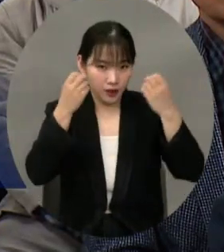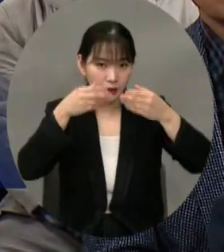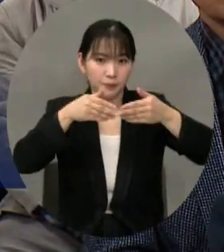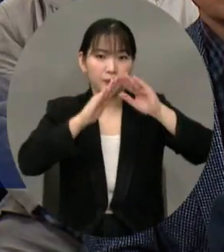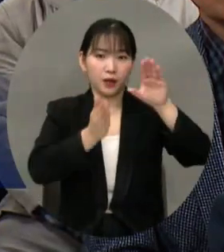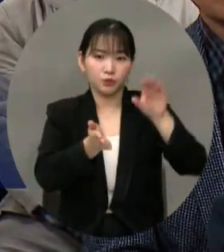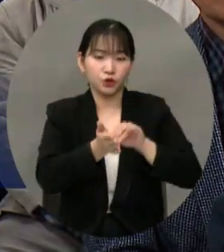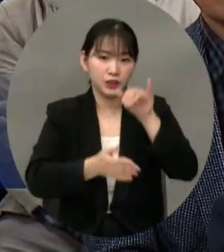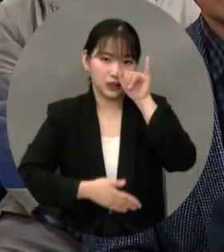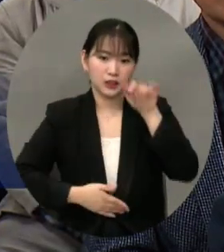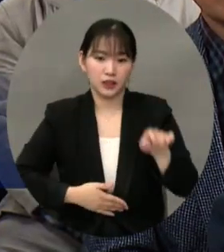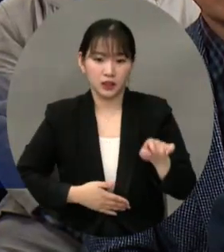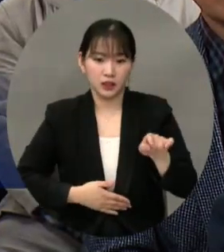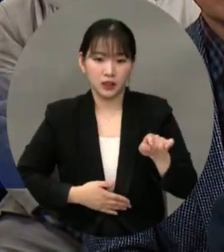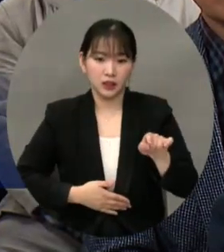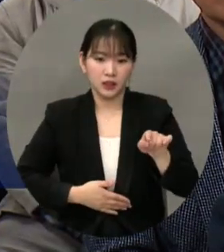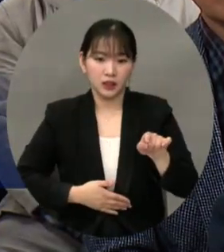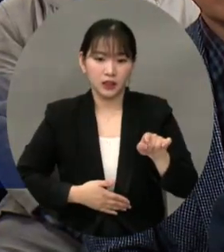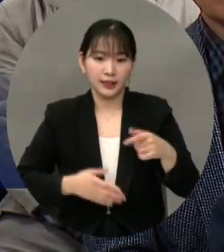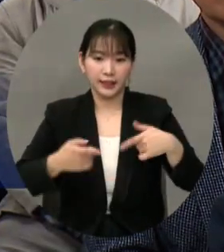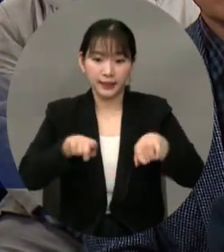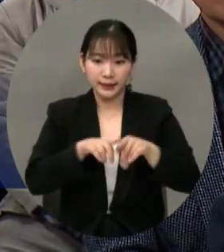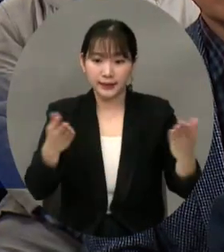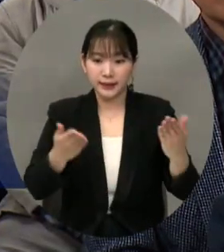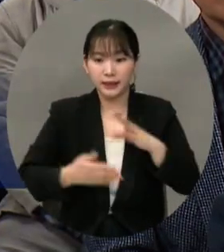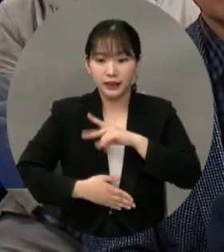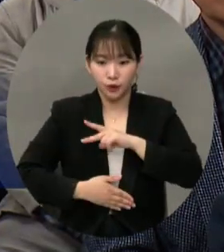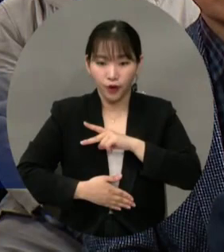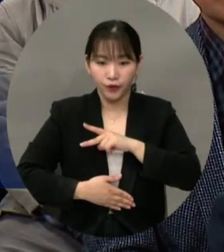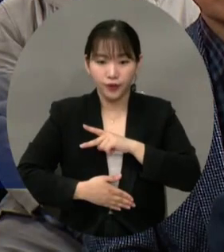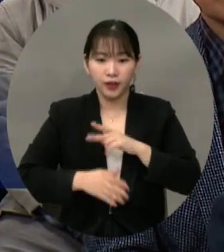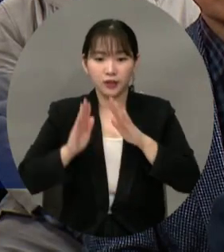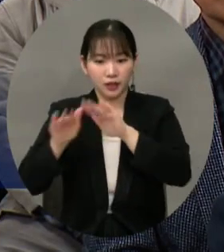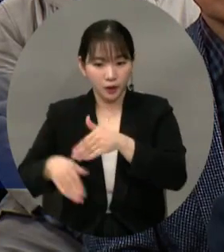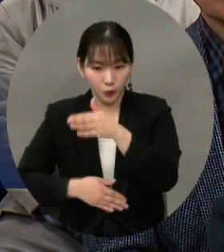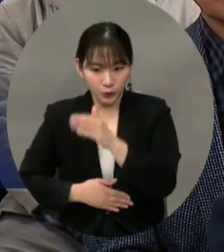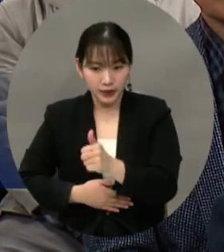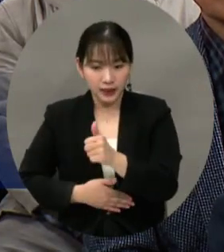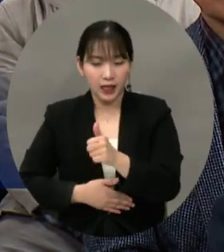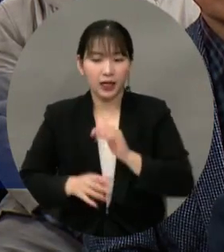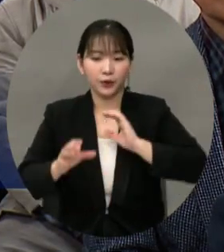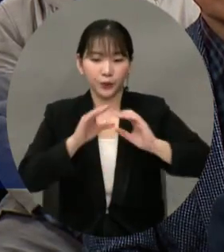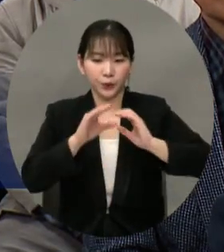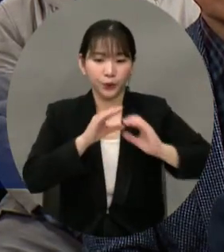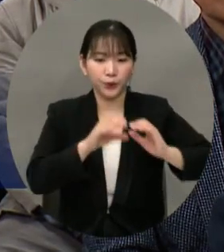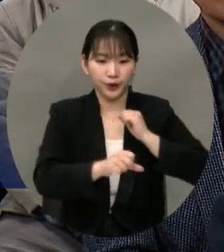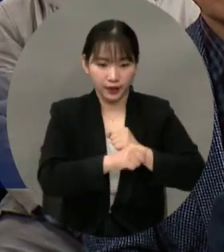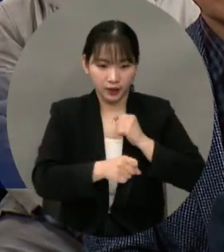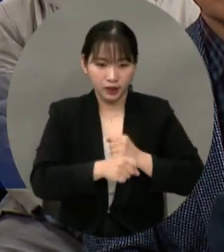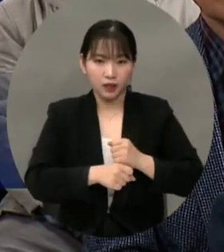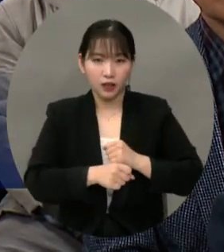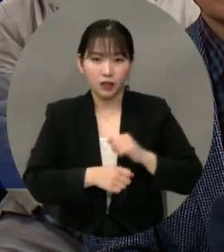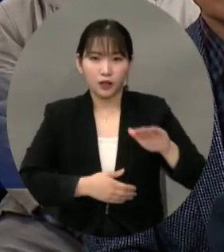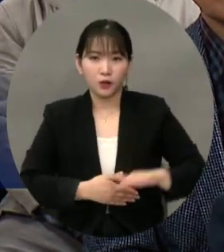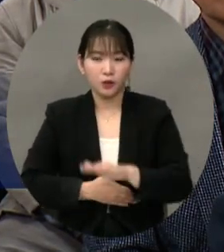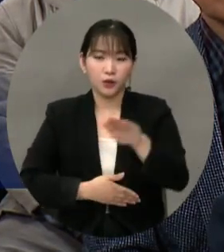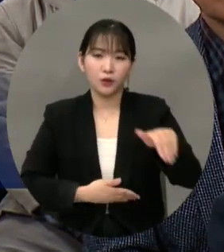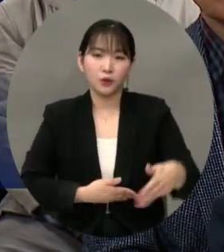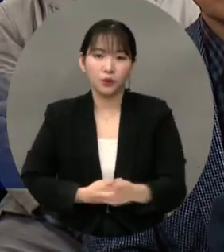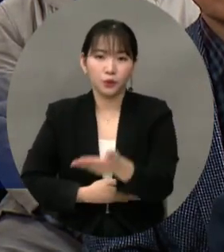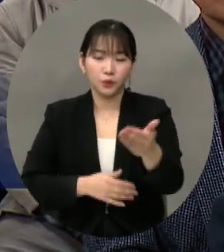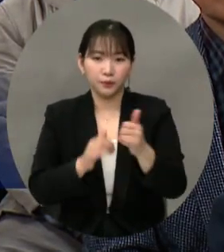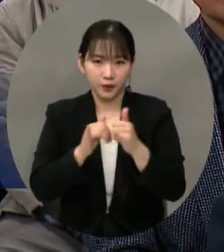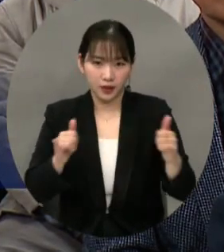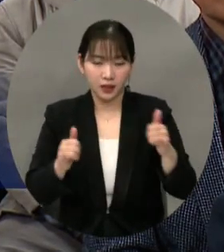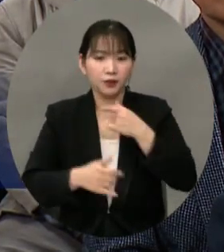문제가 있는데 우리 동료 의원들과 전남지사와 소통을 해서 우리 도민들이